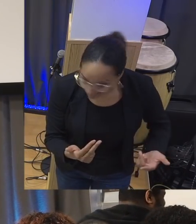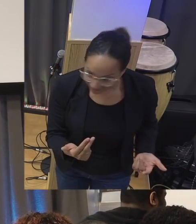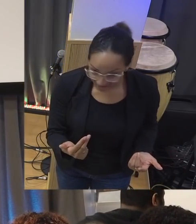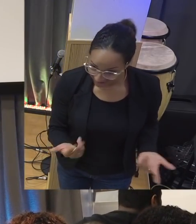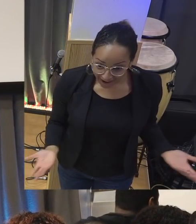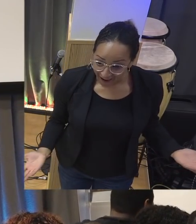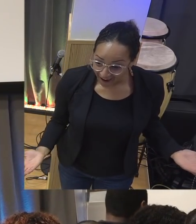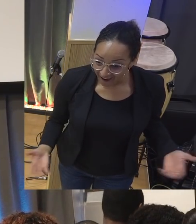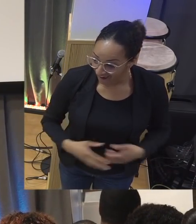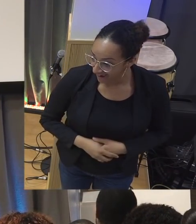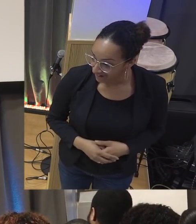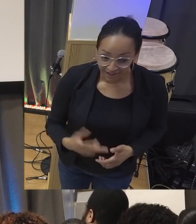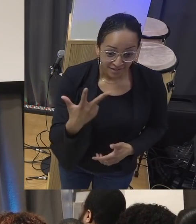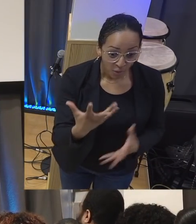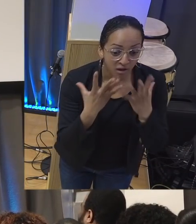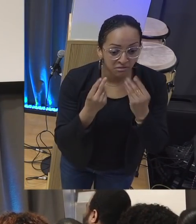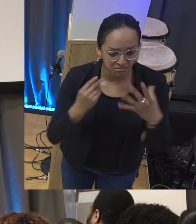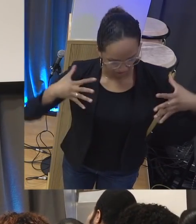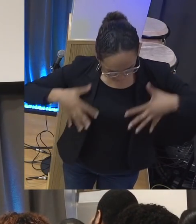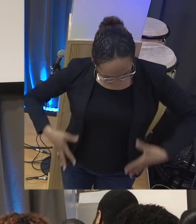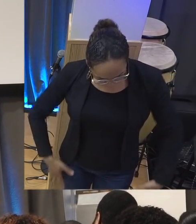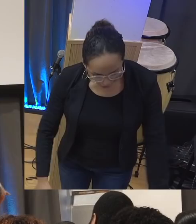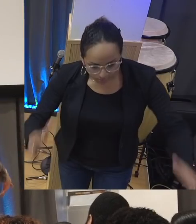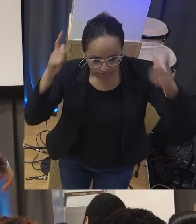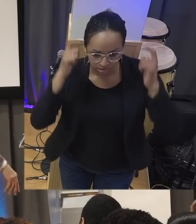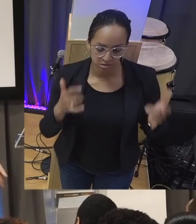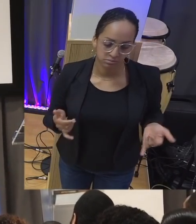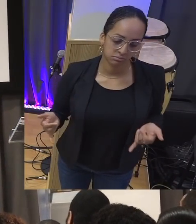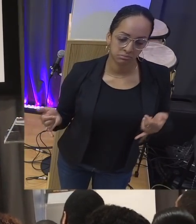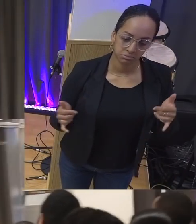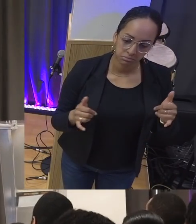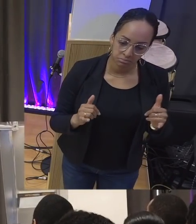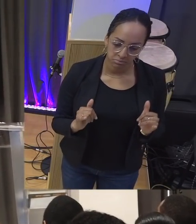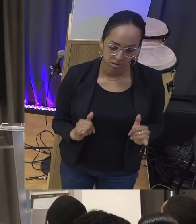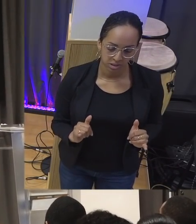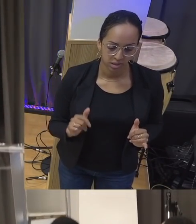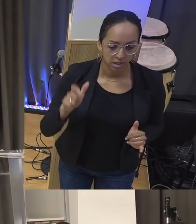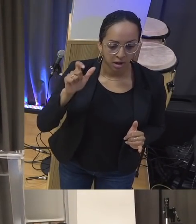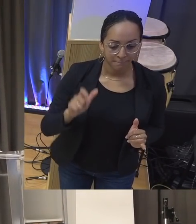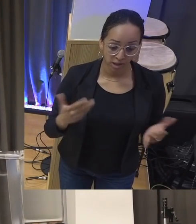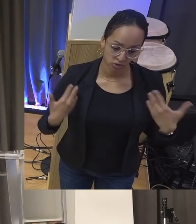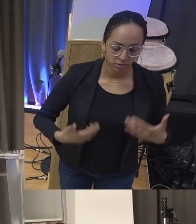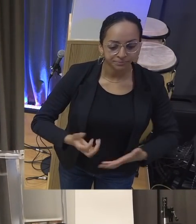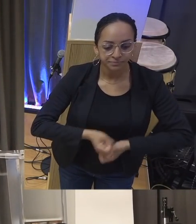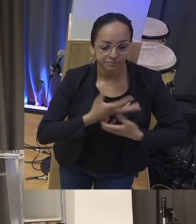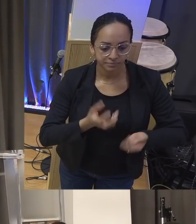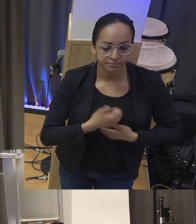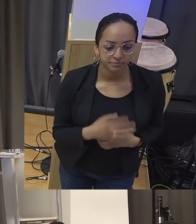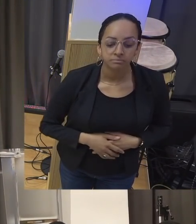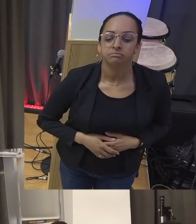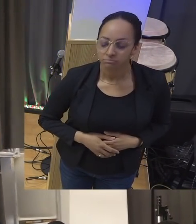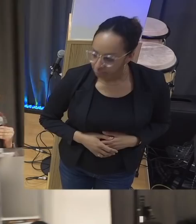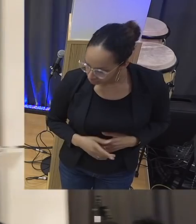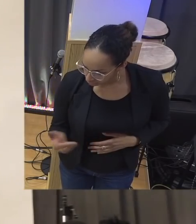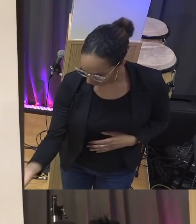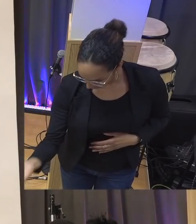Eh bien, vous savez quoi? Les 3 barbus s'installent tranquillement. Le responsable de la convention, il appelle un barbu. Le